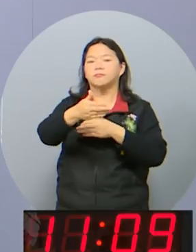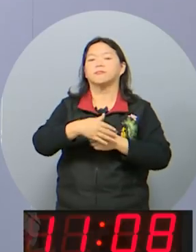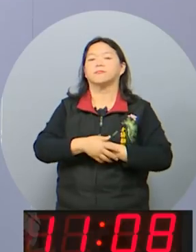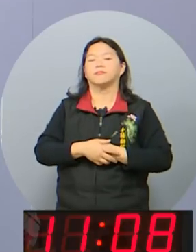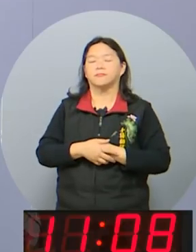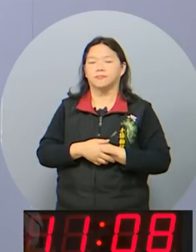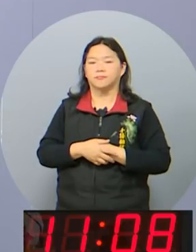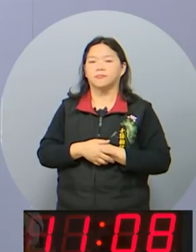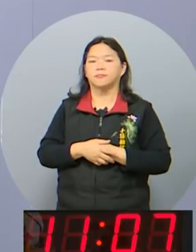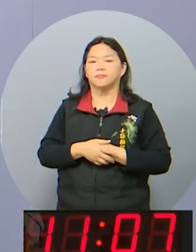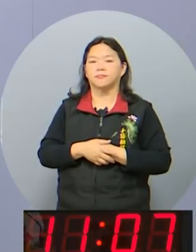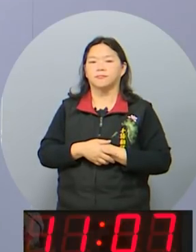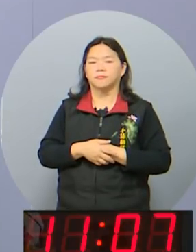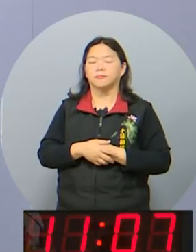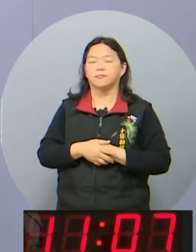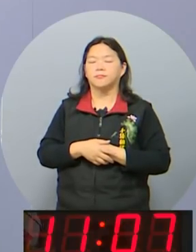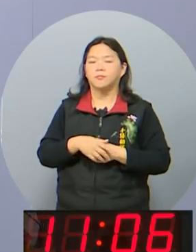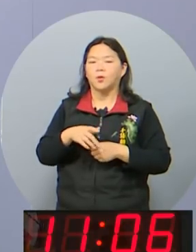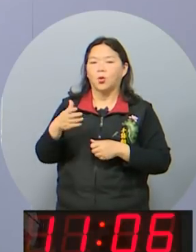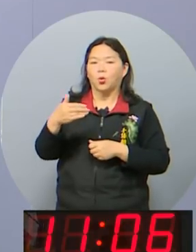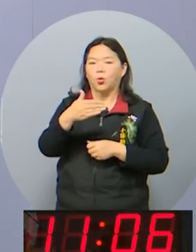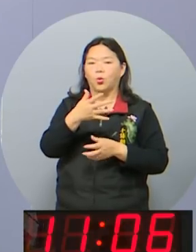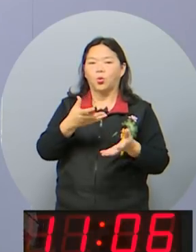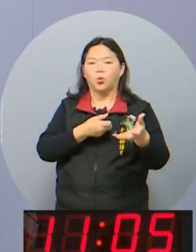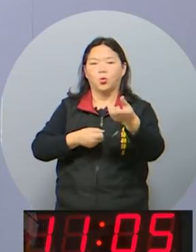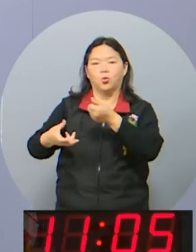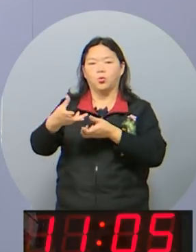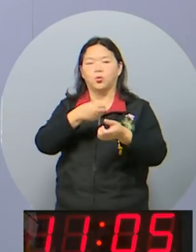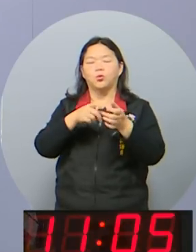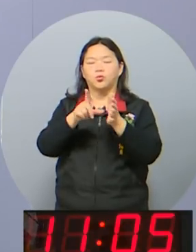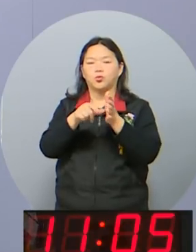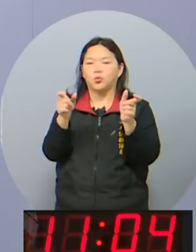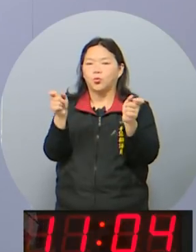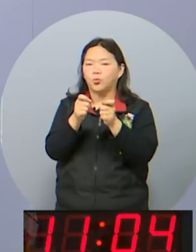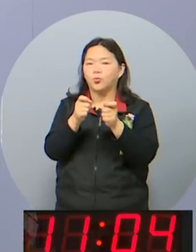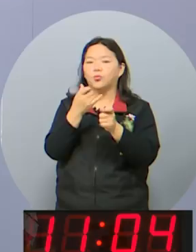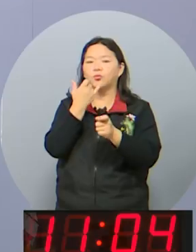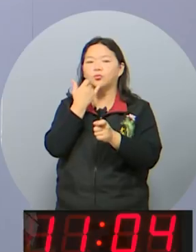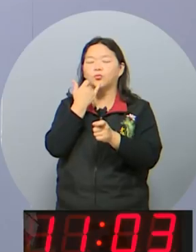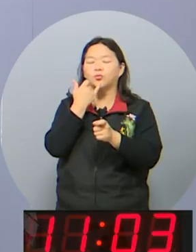载运这些捕鱼器具的这些时间跟那